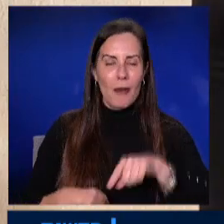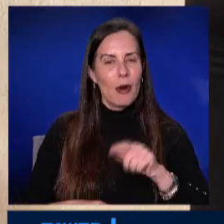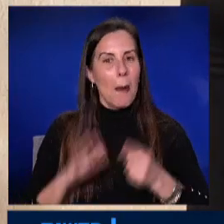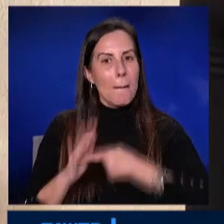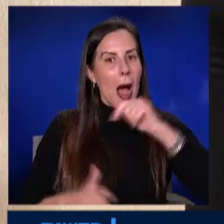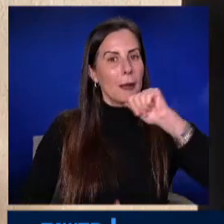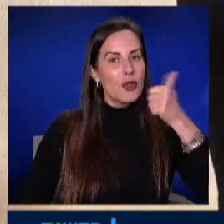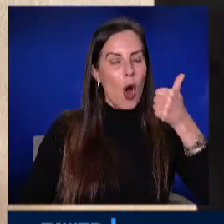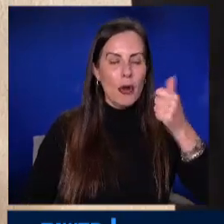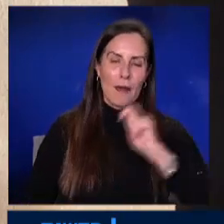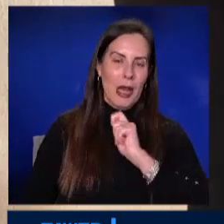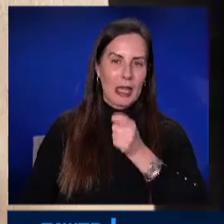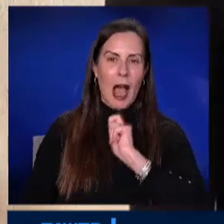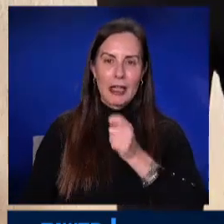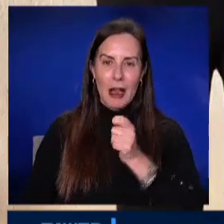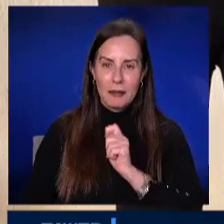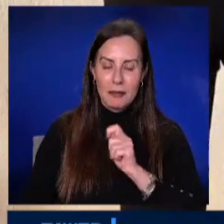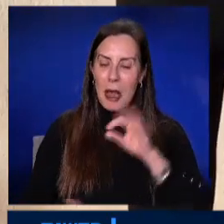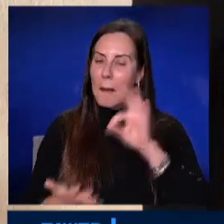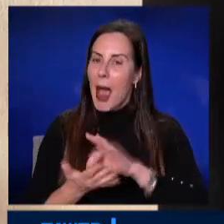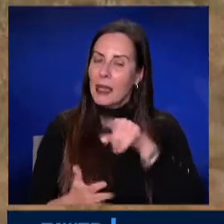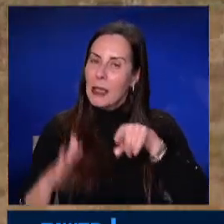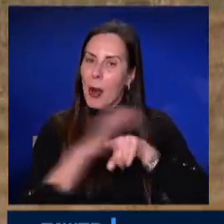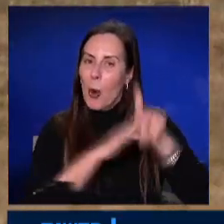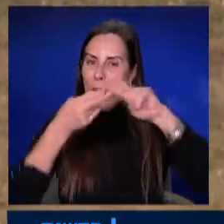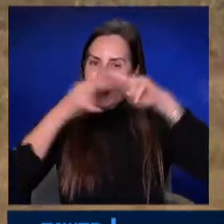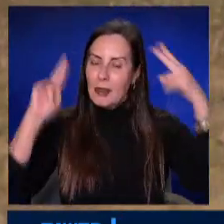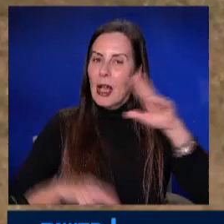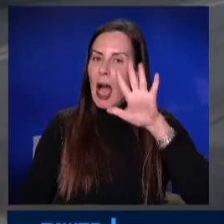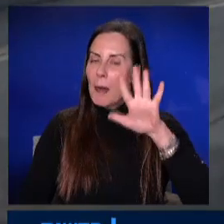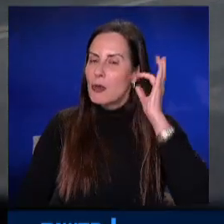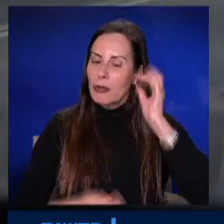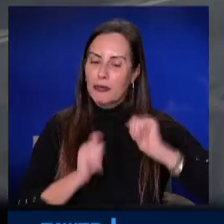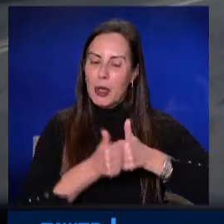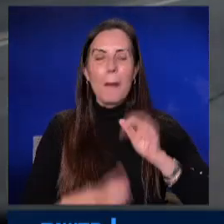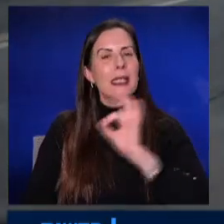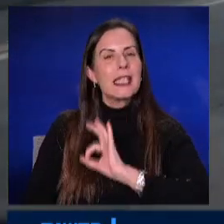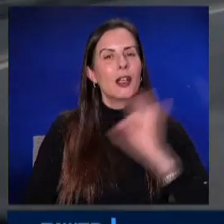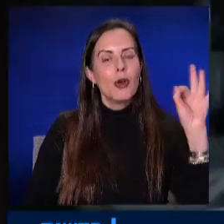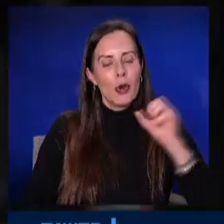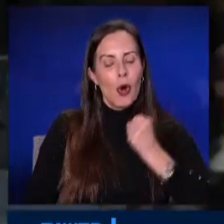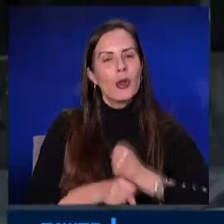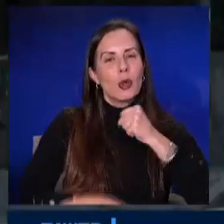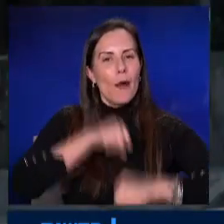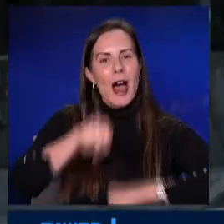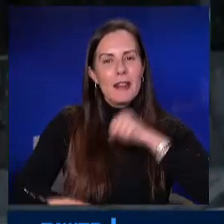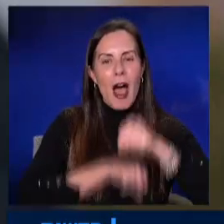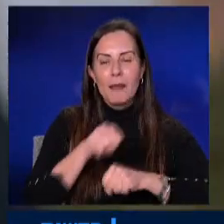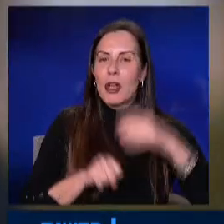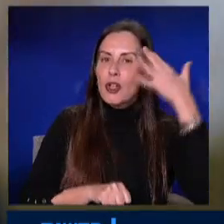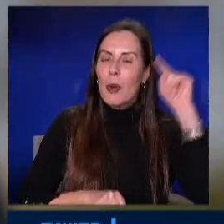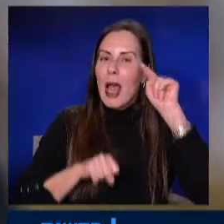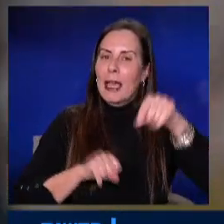בפעם הראשונה מול מצלמה מאז נמלטו מארצן. חמש ספורטאיות מצטיינות, רוכבות אופניים, שחלמו